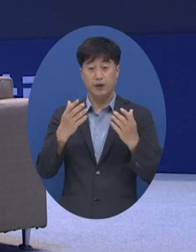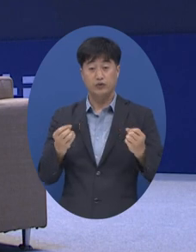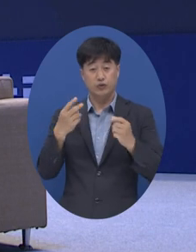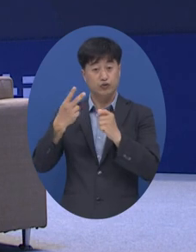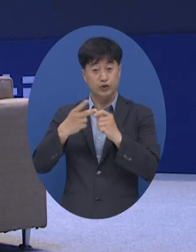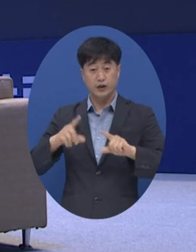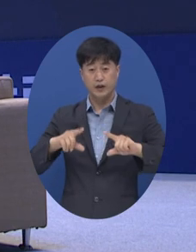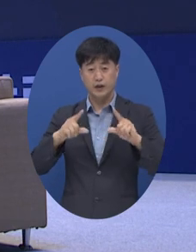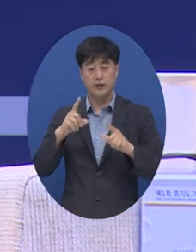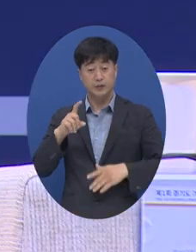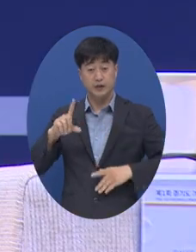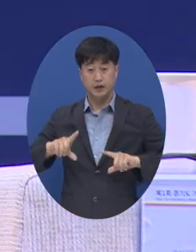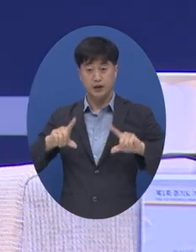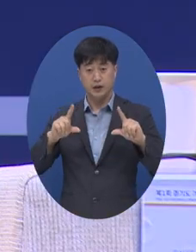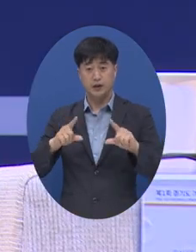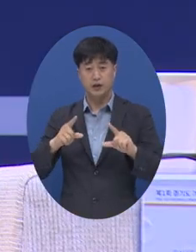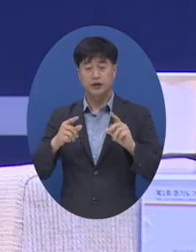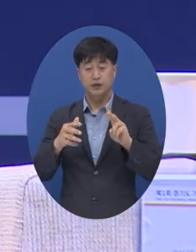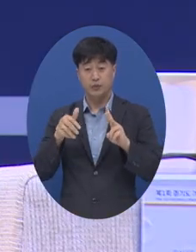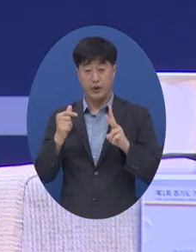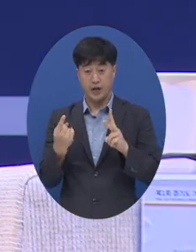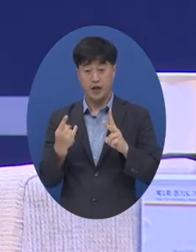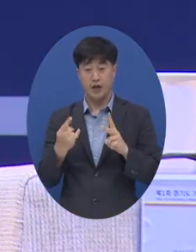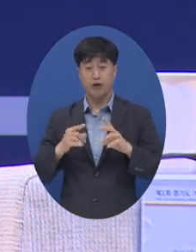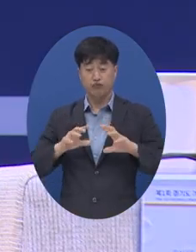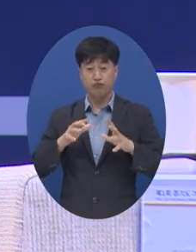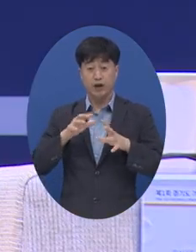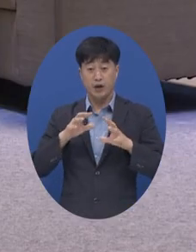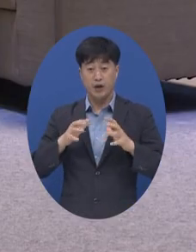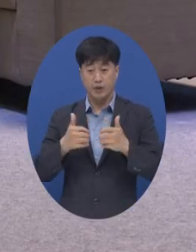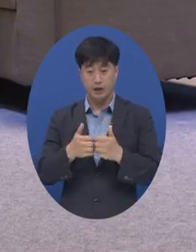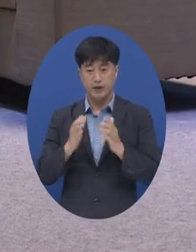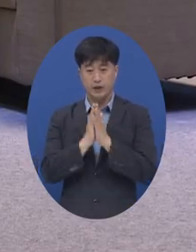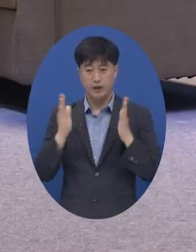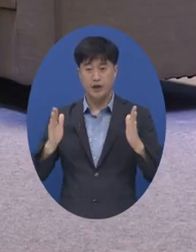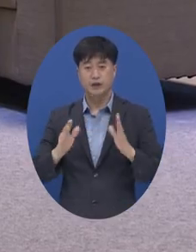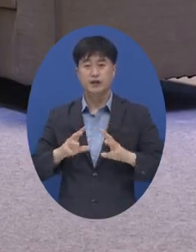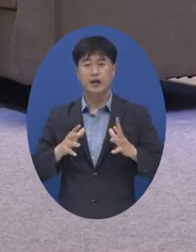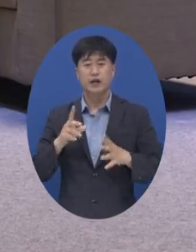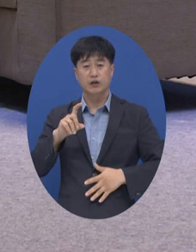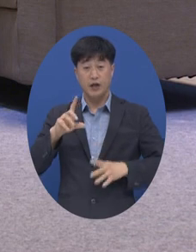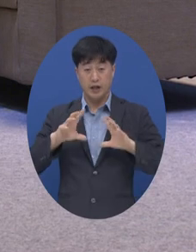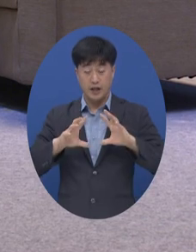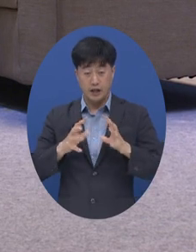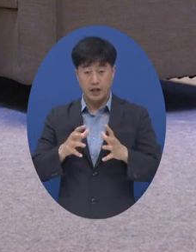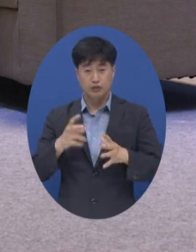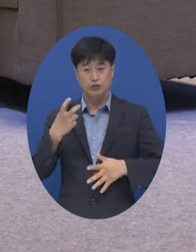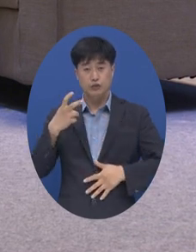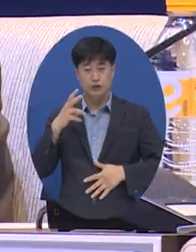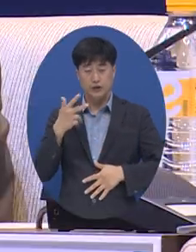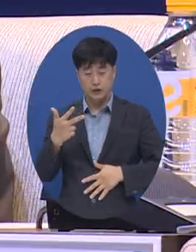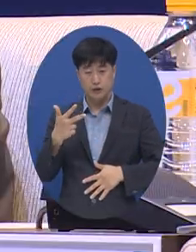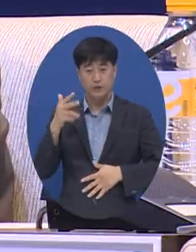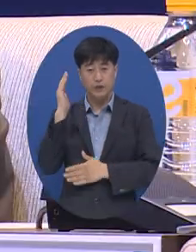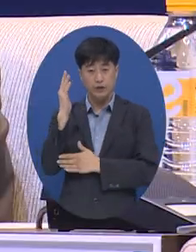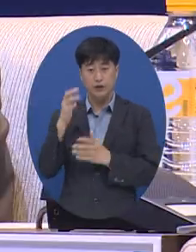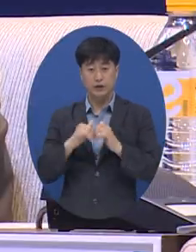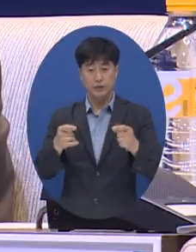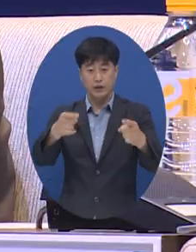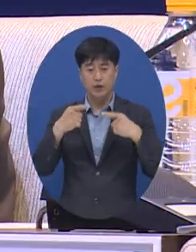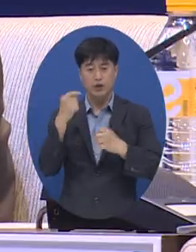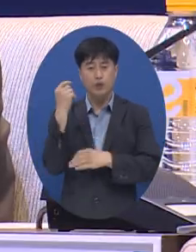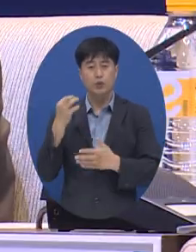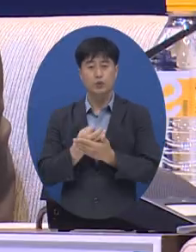이튿날인 11일엔 제2회 기본소득 국제 컨퍼런스가 이어집니다. 세계 11개국 27명의 연사가 참여해